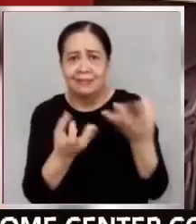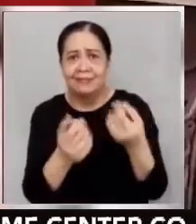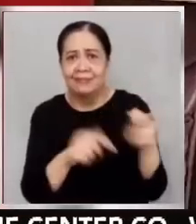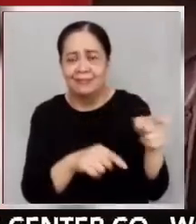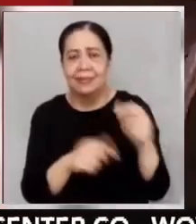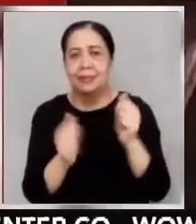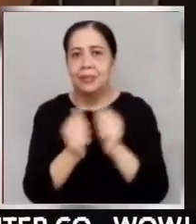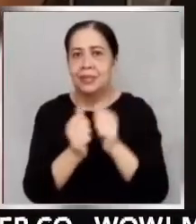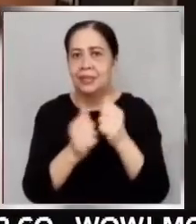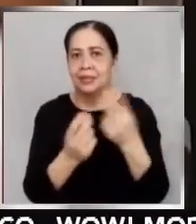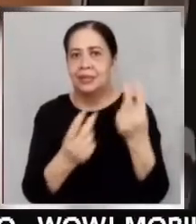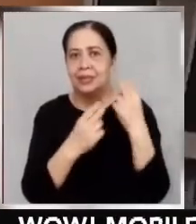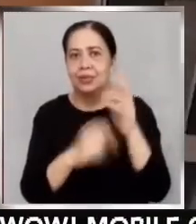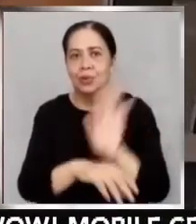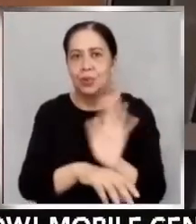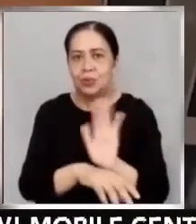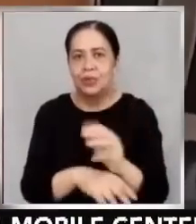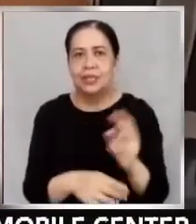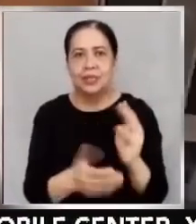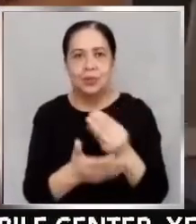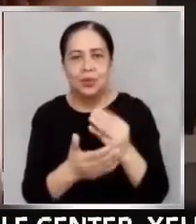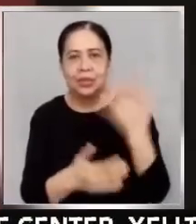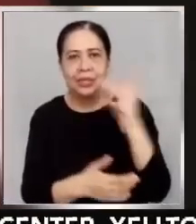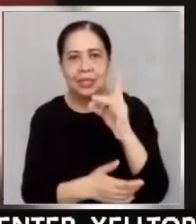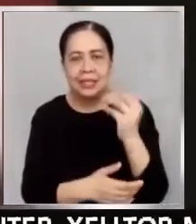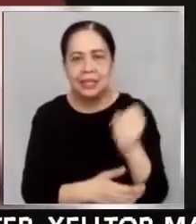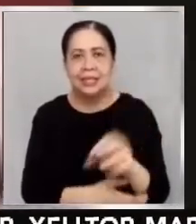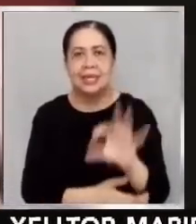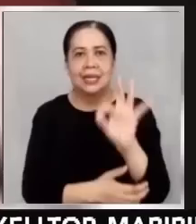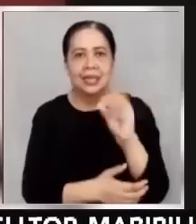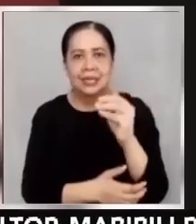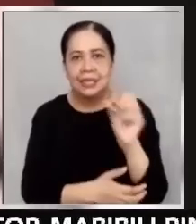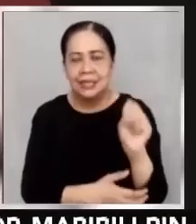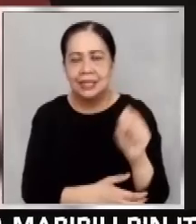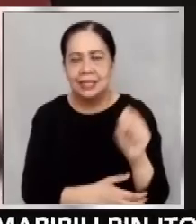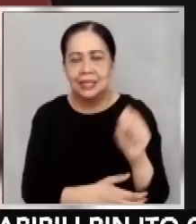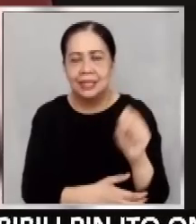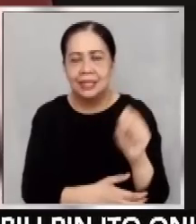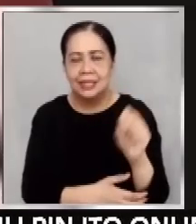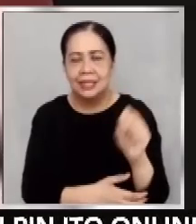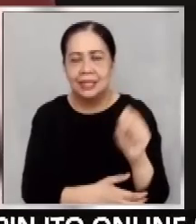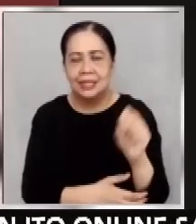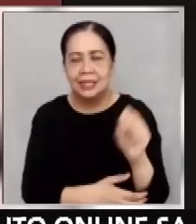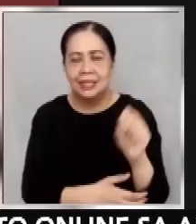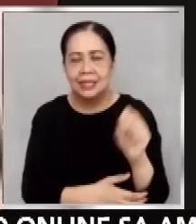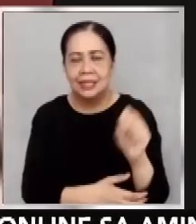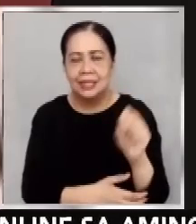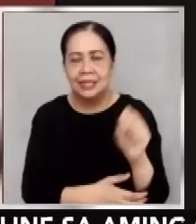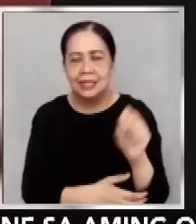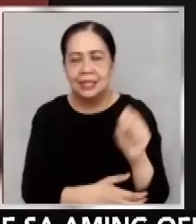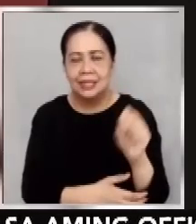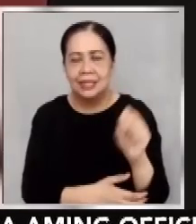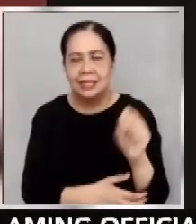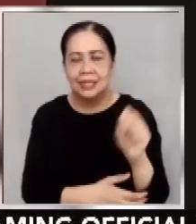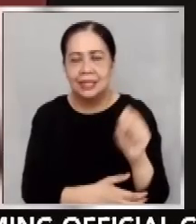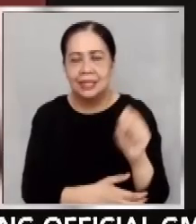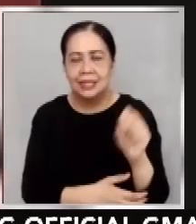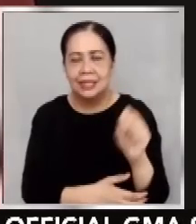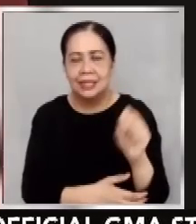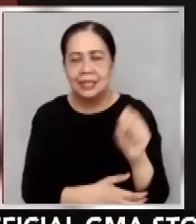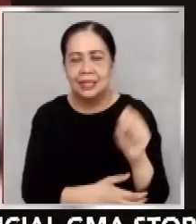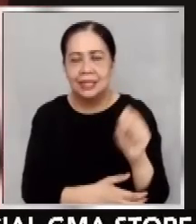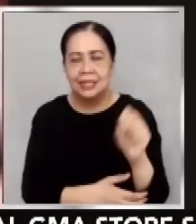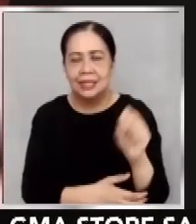memorabilia from movies and music of the 80s and 90s. It's something that I will cherish for a long time kasi ito yung ano eh, ito